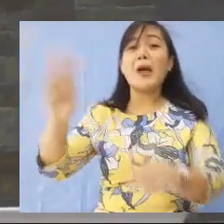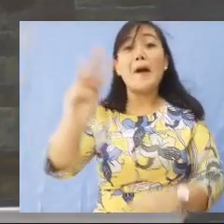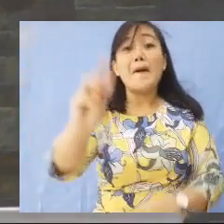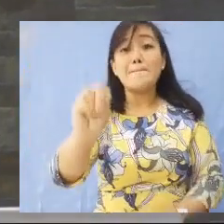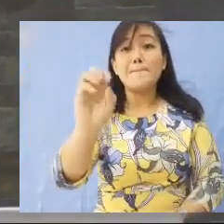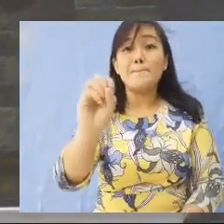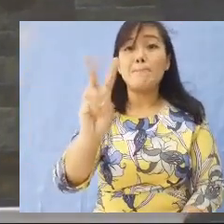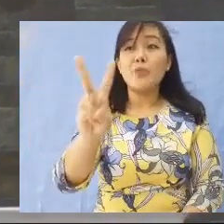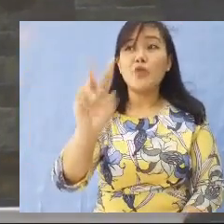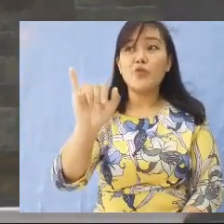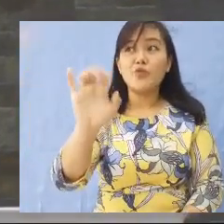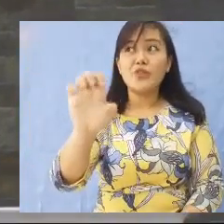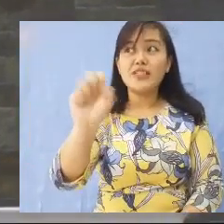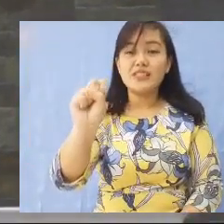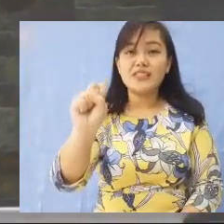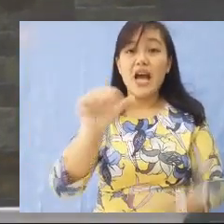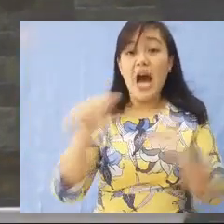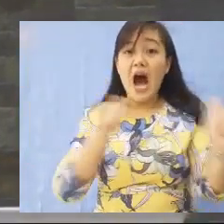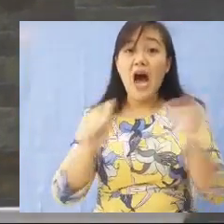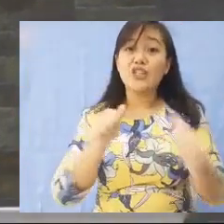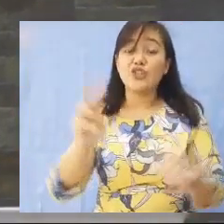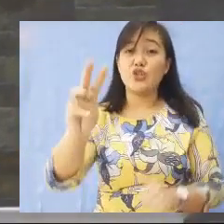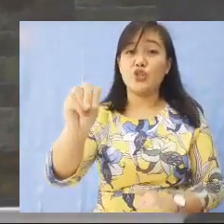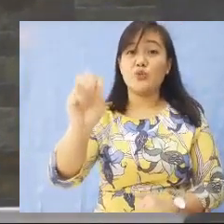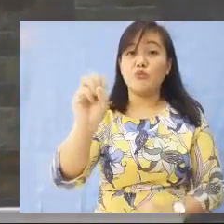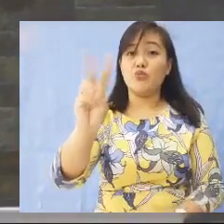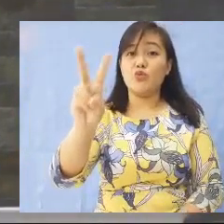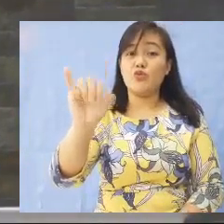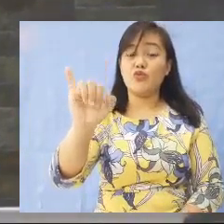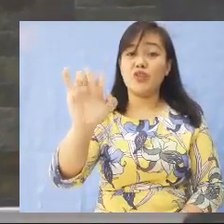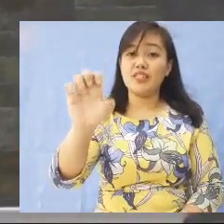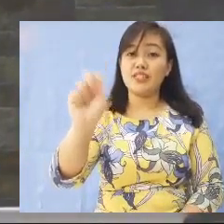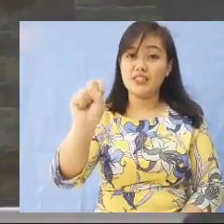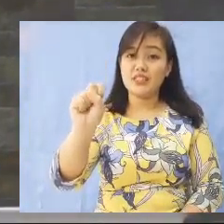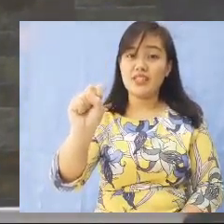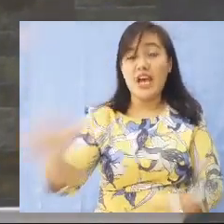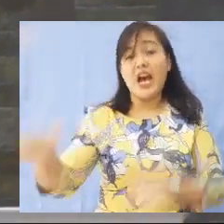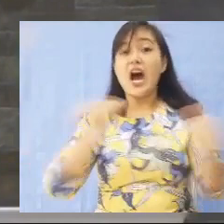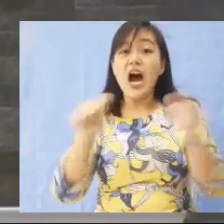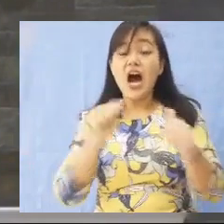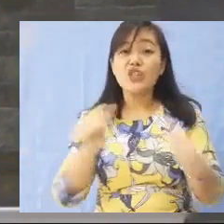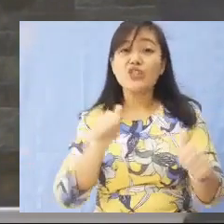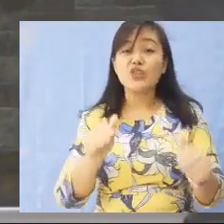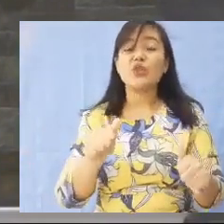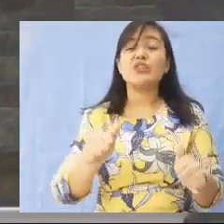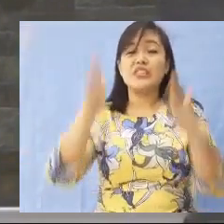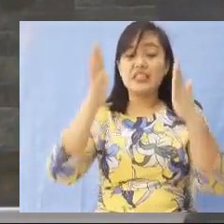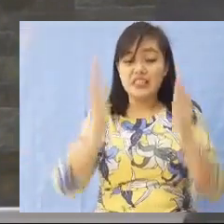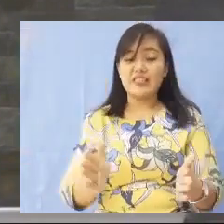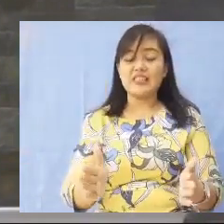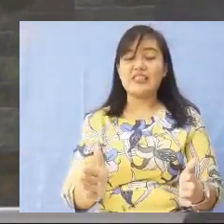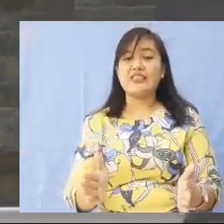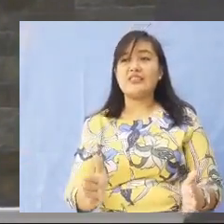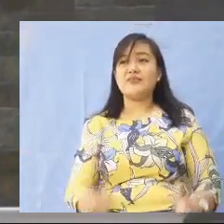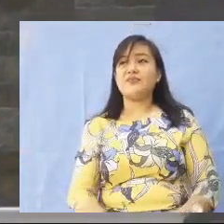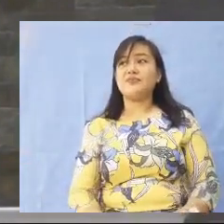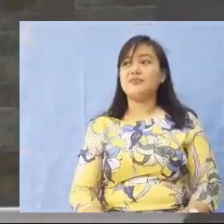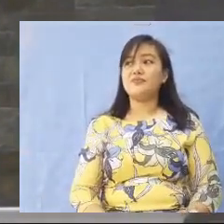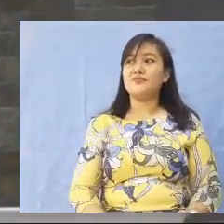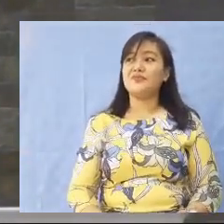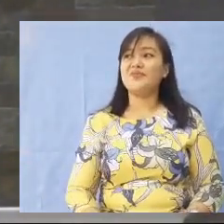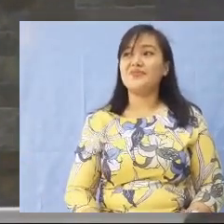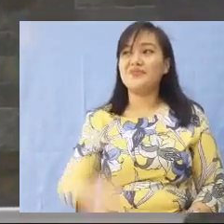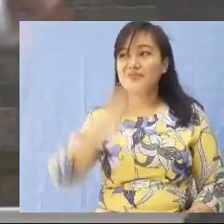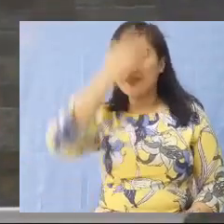plies. O, plies na. Tapos yung antena, dalawang antena na ganyan, igaganon-ganon mo. Tapos pagtapos ka